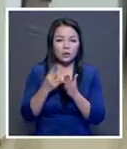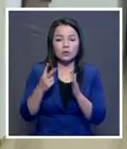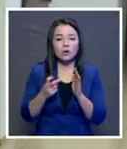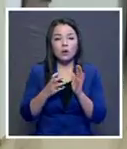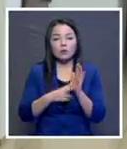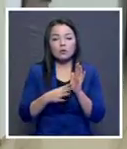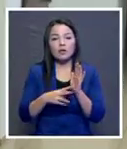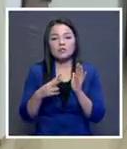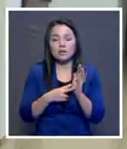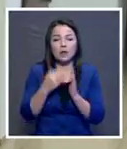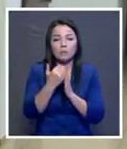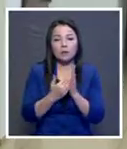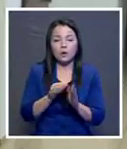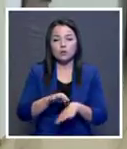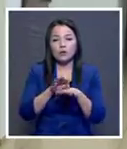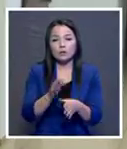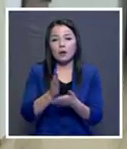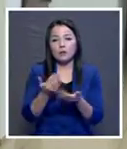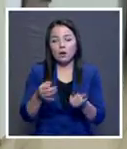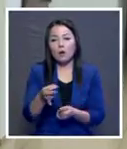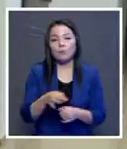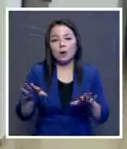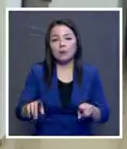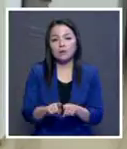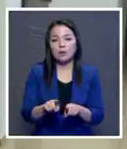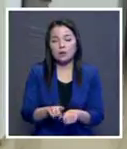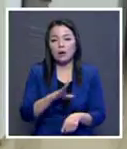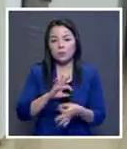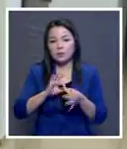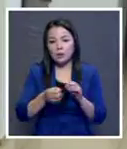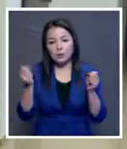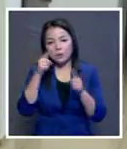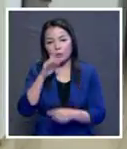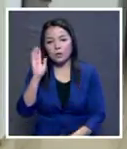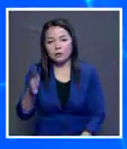жүргізілуде. Сонымен қатар, облыс аумағына есірткі құралдарын жеткізу каналдары анықталуда.